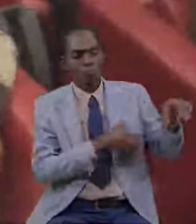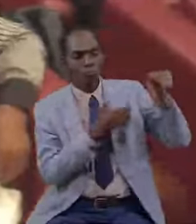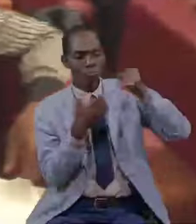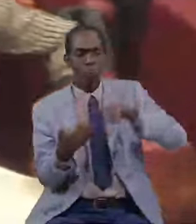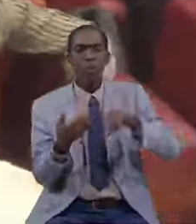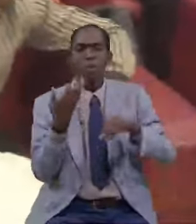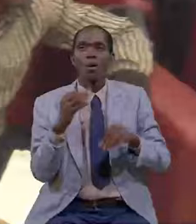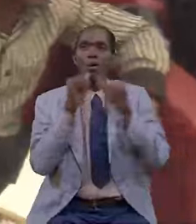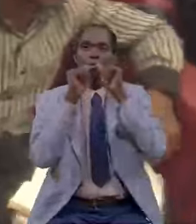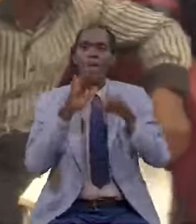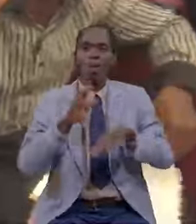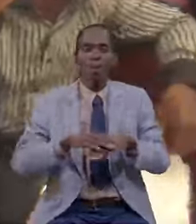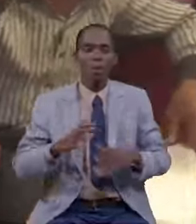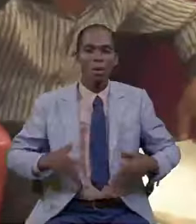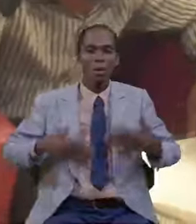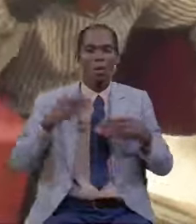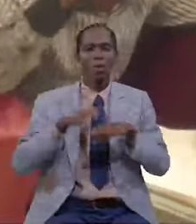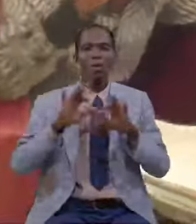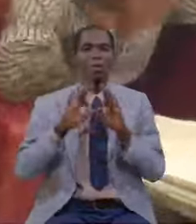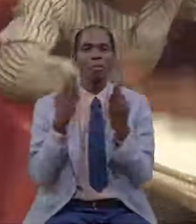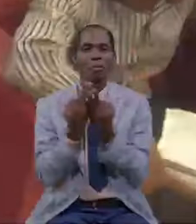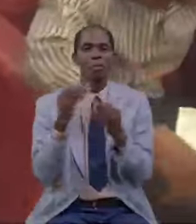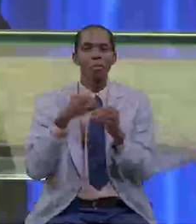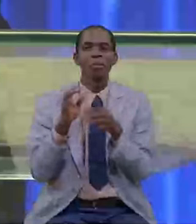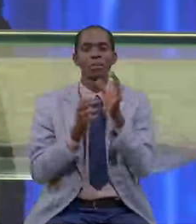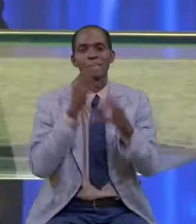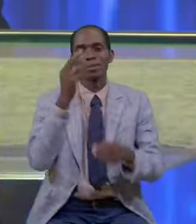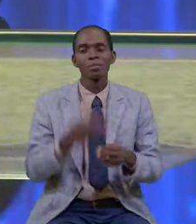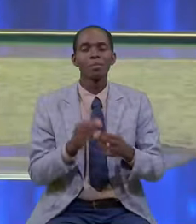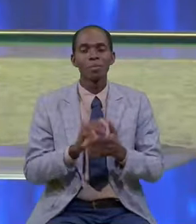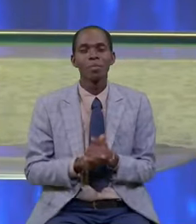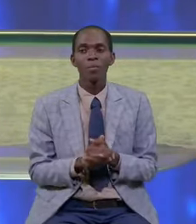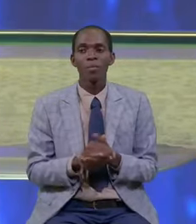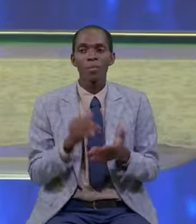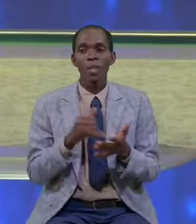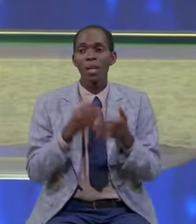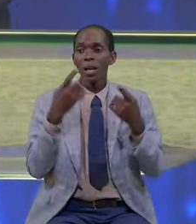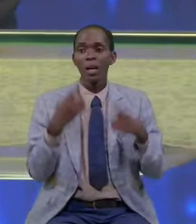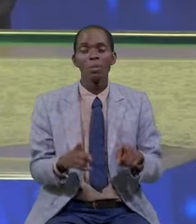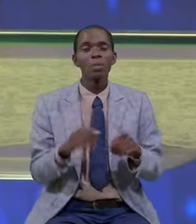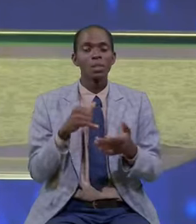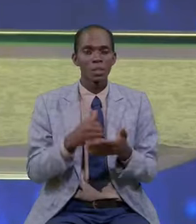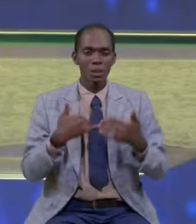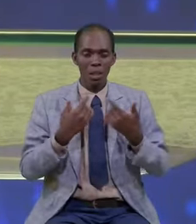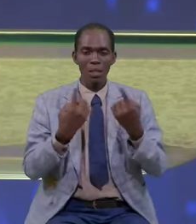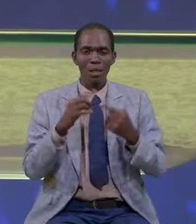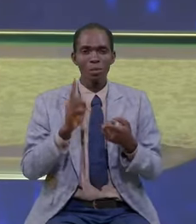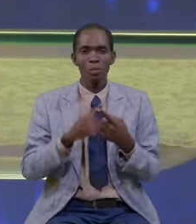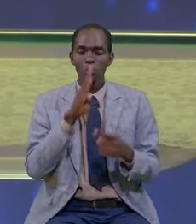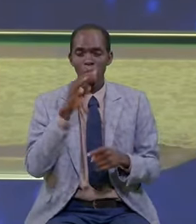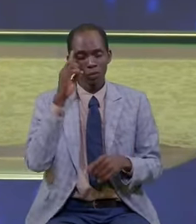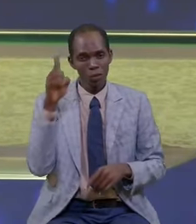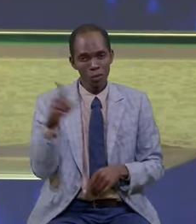toute vie, sur toute famille, au nom de Jésus-Christ. Et il y